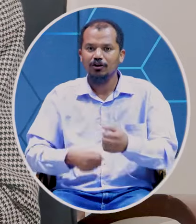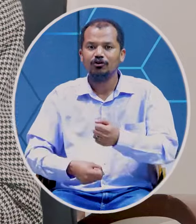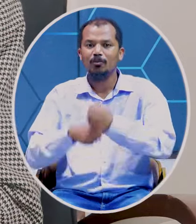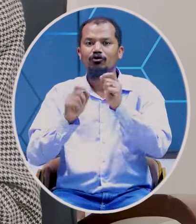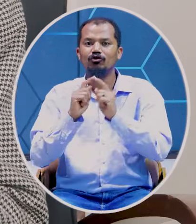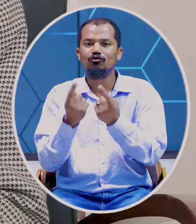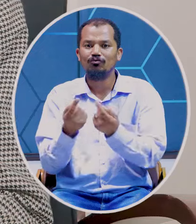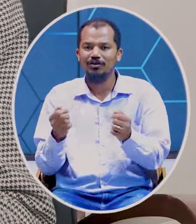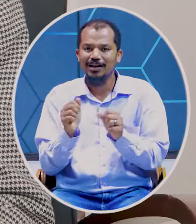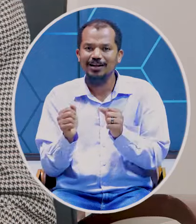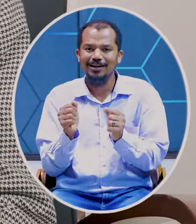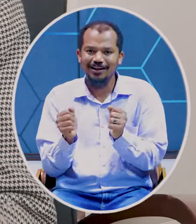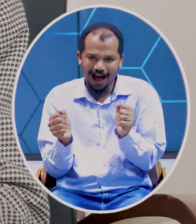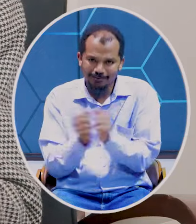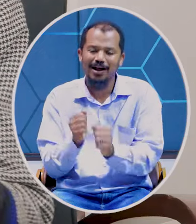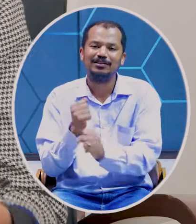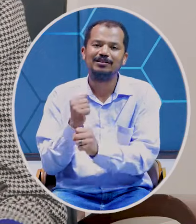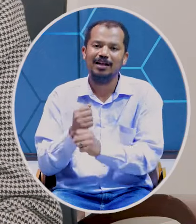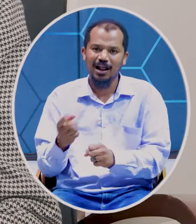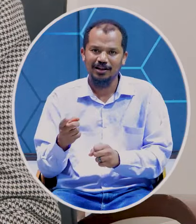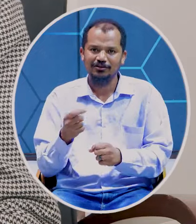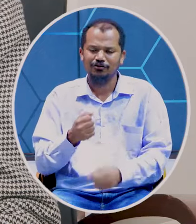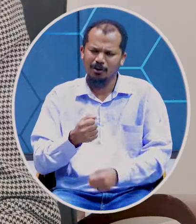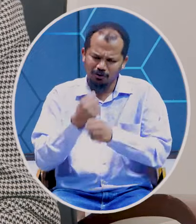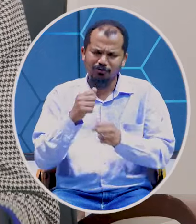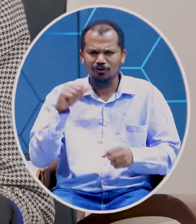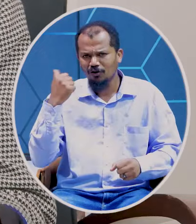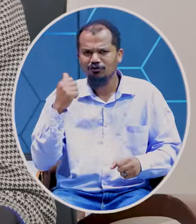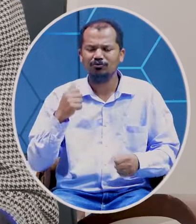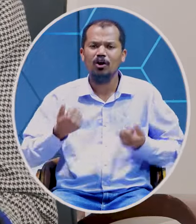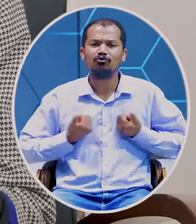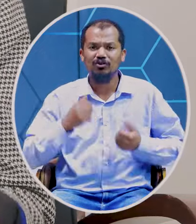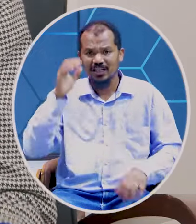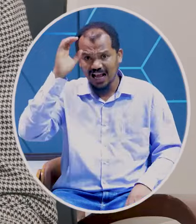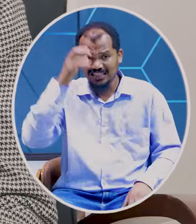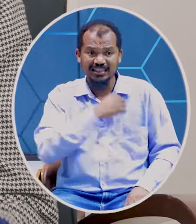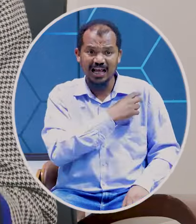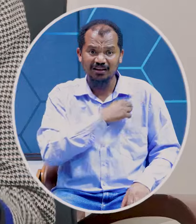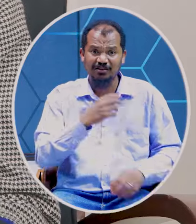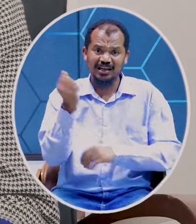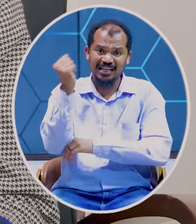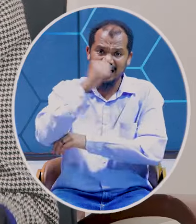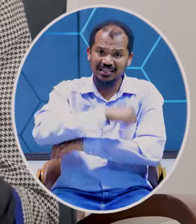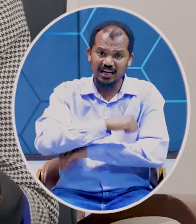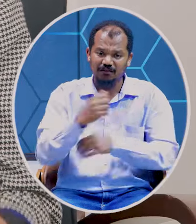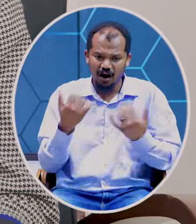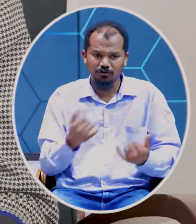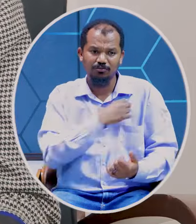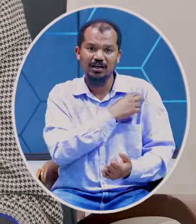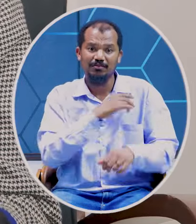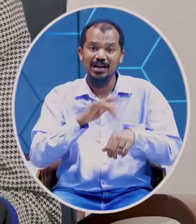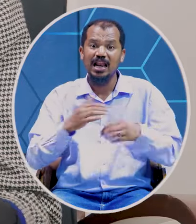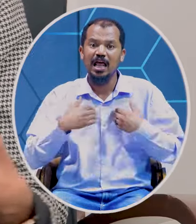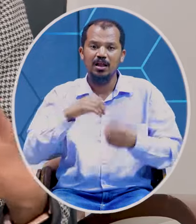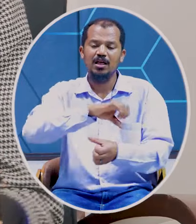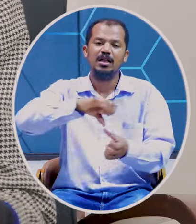ጋር ሰፖርት ግሩፕ ላይ ደግሞ አብራና ያለችው ሌሎችም አብረውን ሰፖርት ግሩፕ ላይ የጡት ካንሰርን ታክመው ያሸነፉ አሁንም